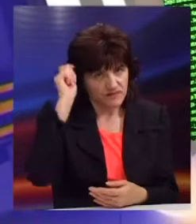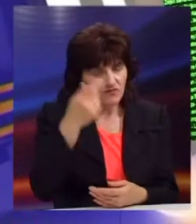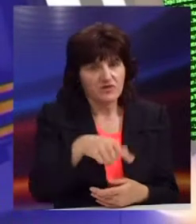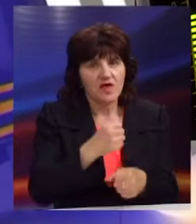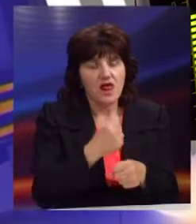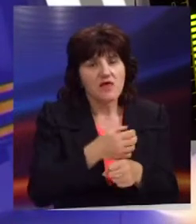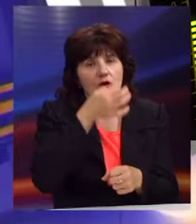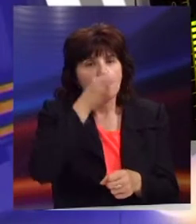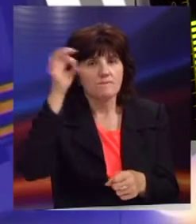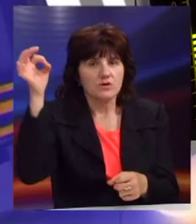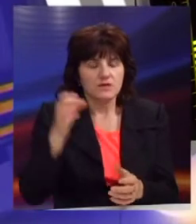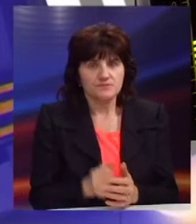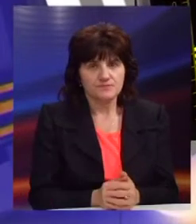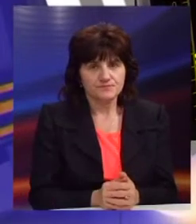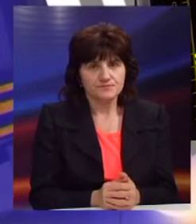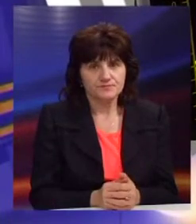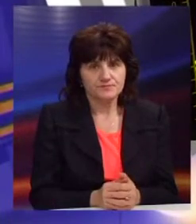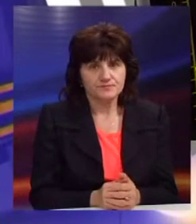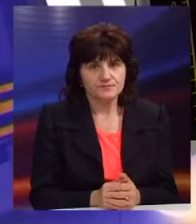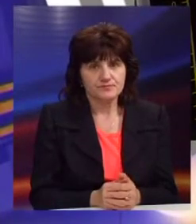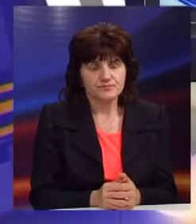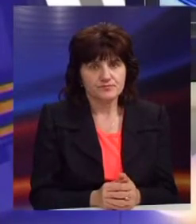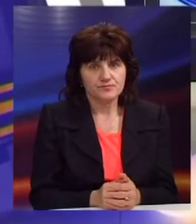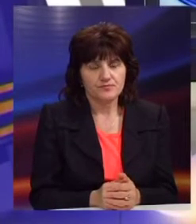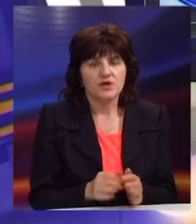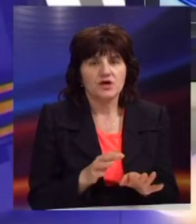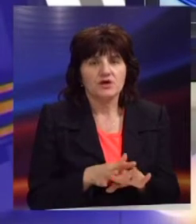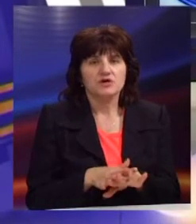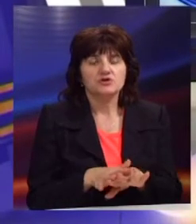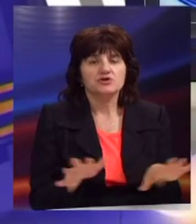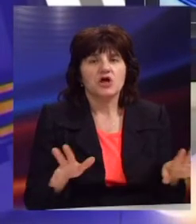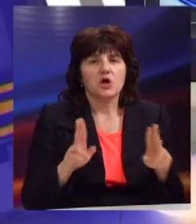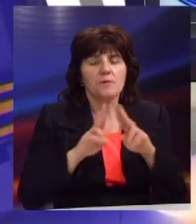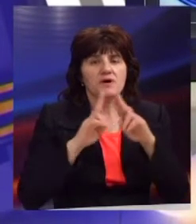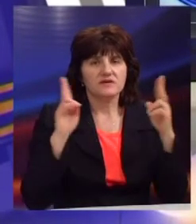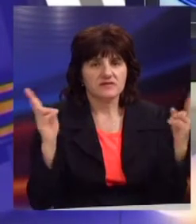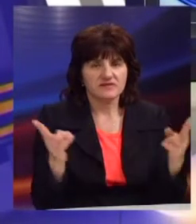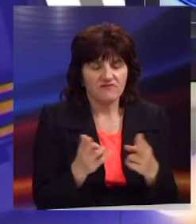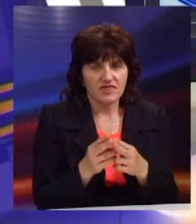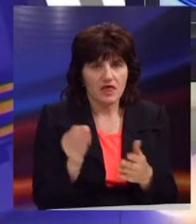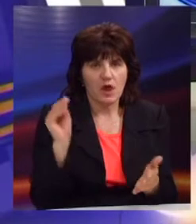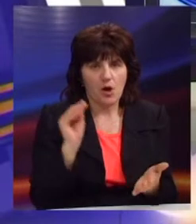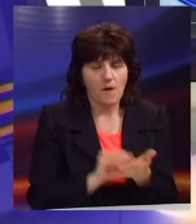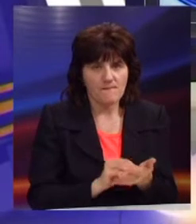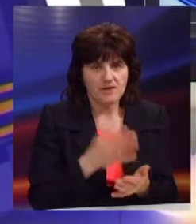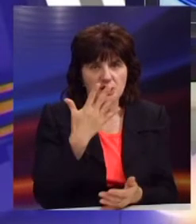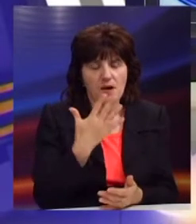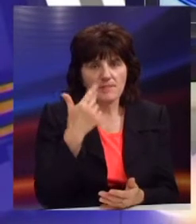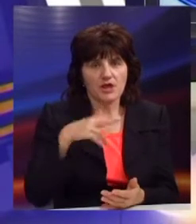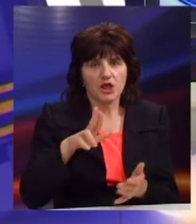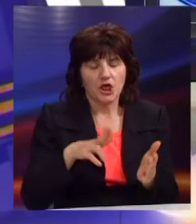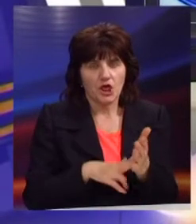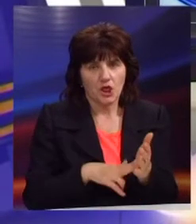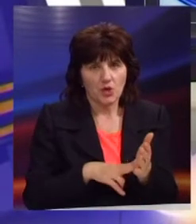kritike utiču na to da radimo još bolje. Širom sveta obeležen je Međunarodni dan zaštite životne sredine, 5.